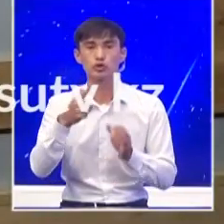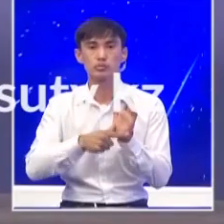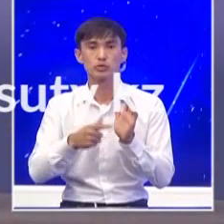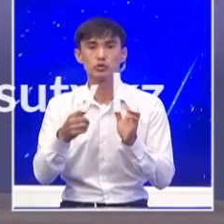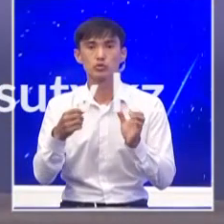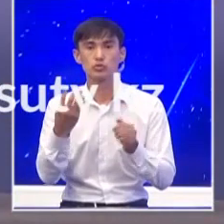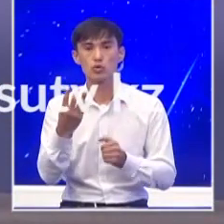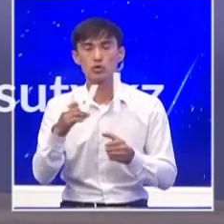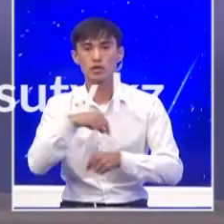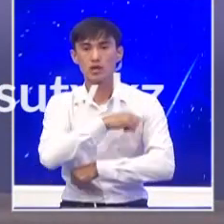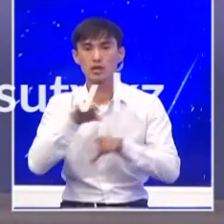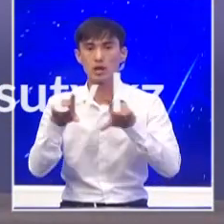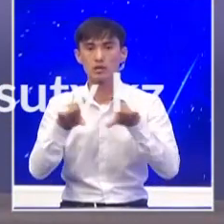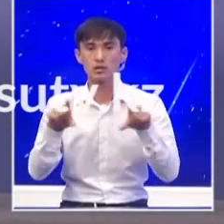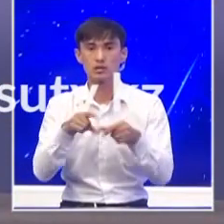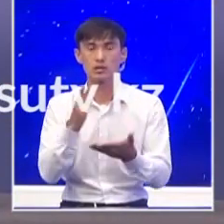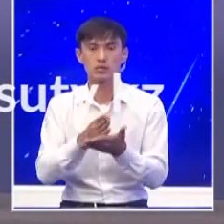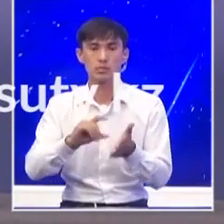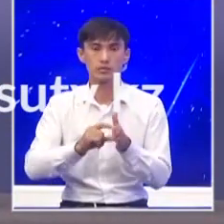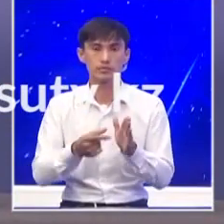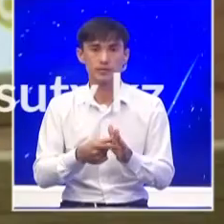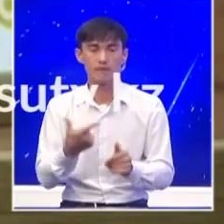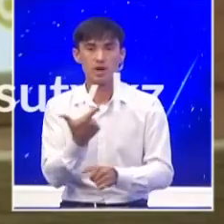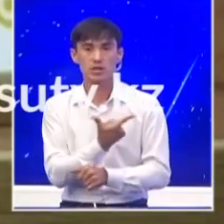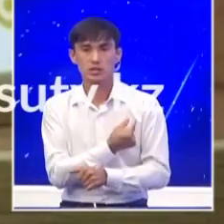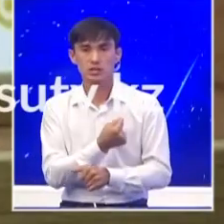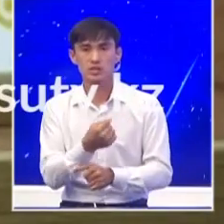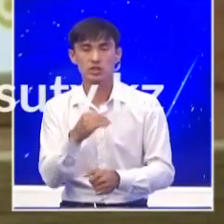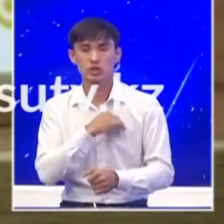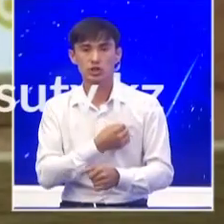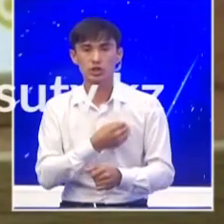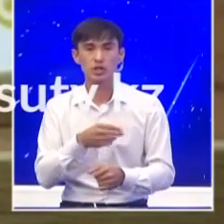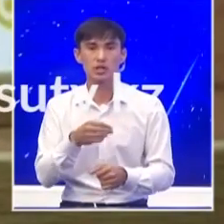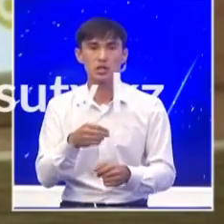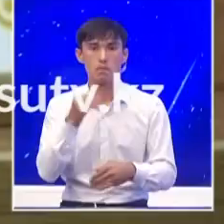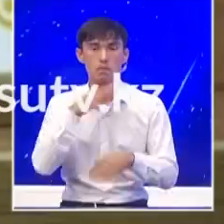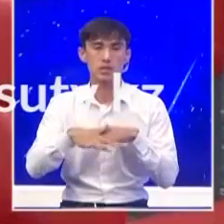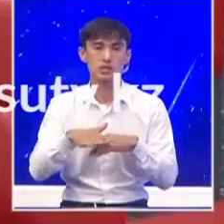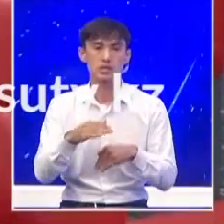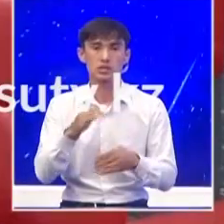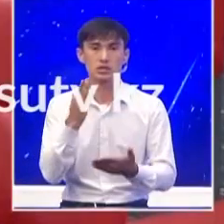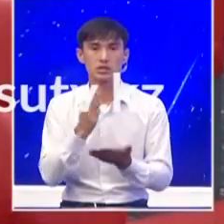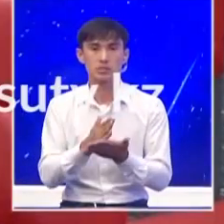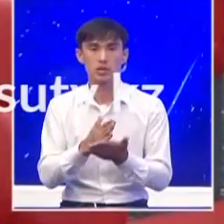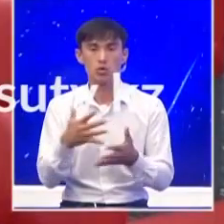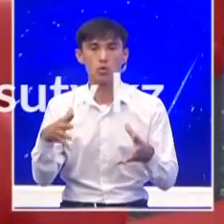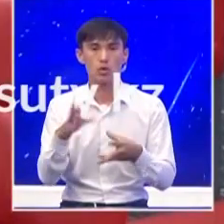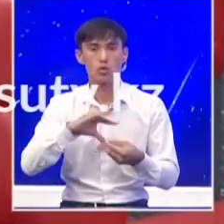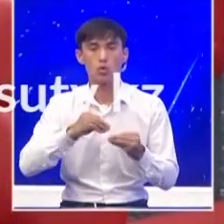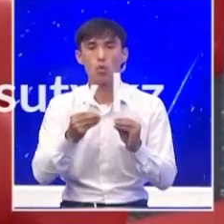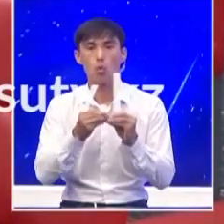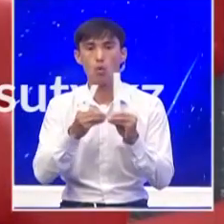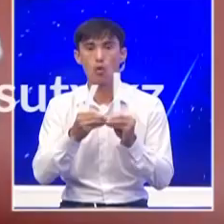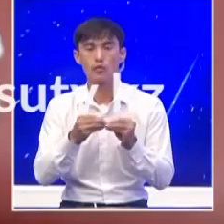дәрігерлік амбулаторияларда орналасқан. Вакцинацияға жеке медициналық орталықтарда тартылған. Өңірде олардың саны 10,